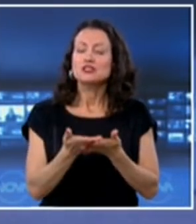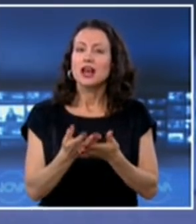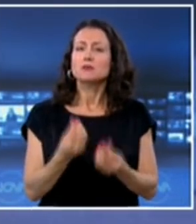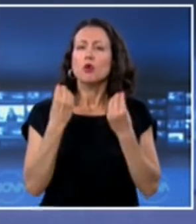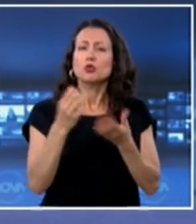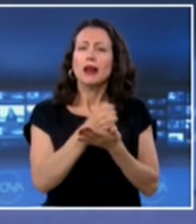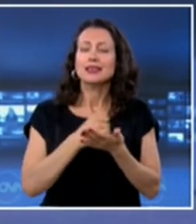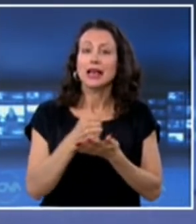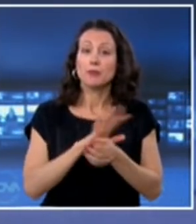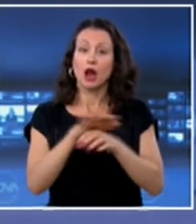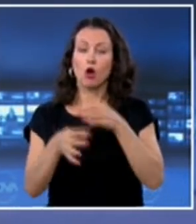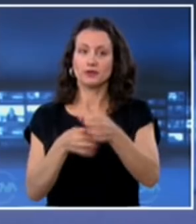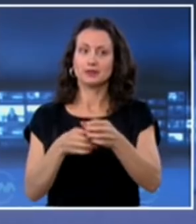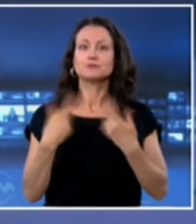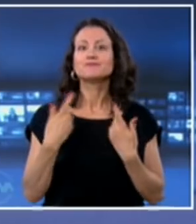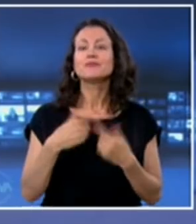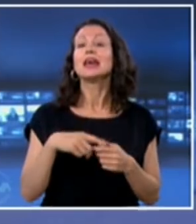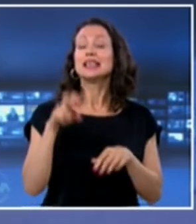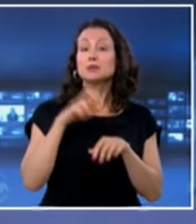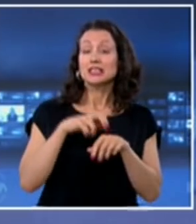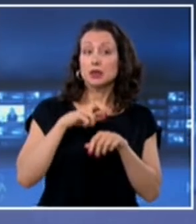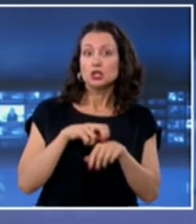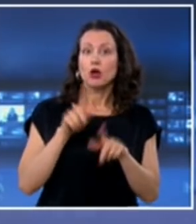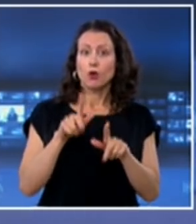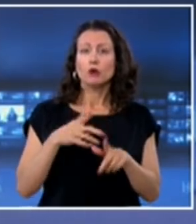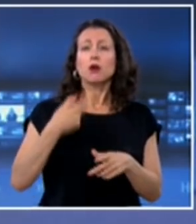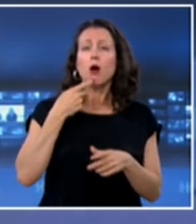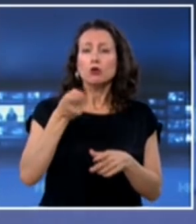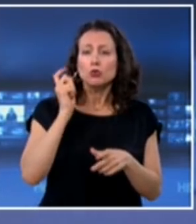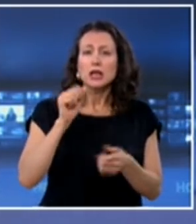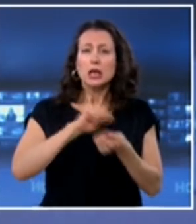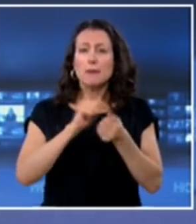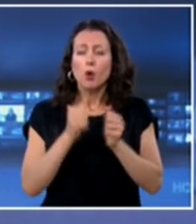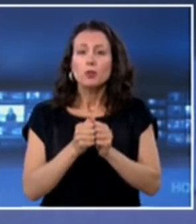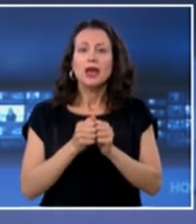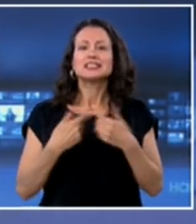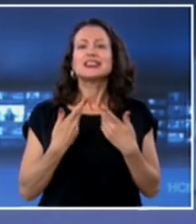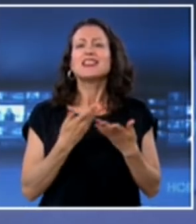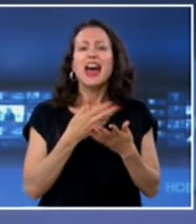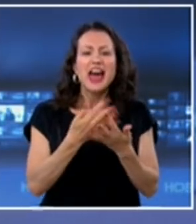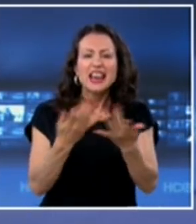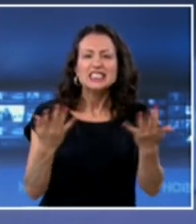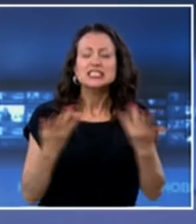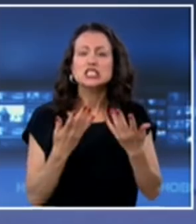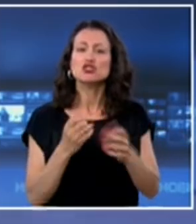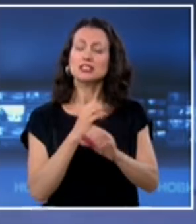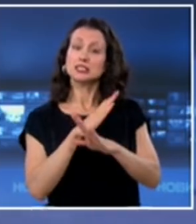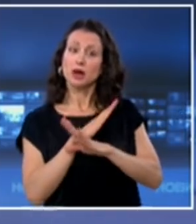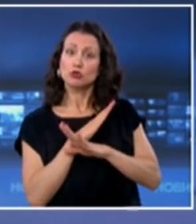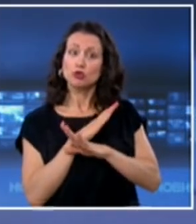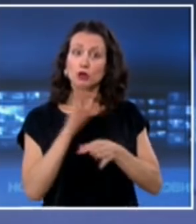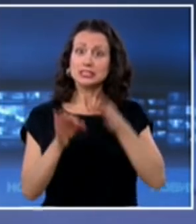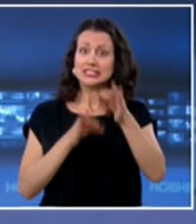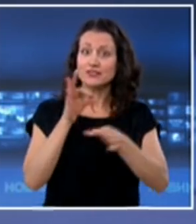се бори срещу редица смъртоносни вируси и заболявания, води разработката на антитяло, което не е само да предпазва, но и да лекува